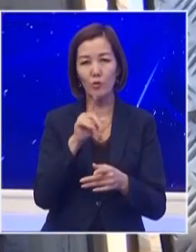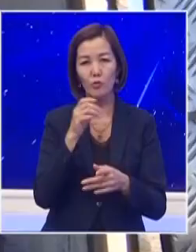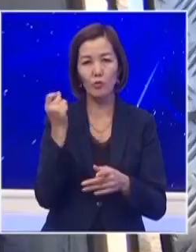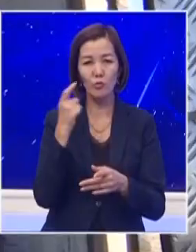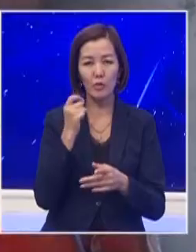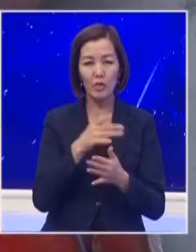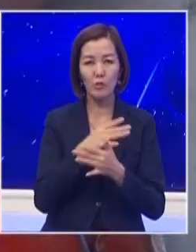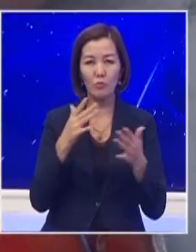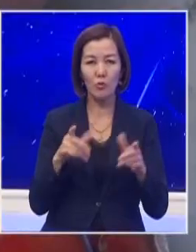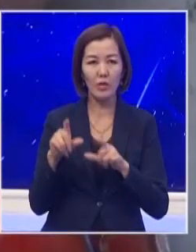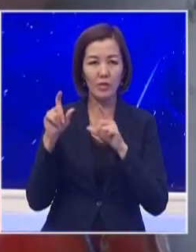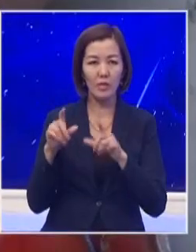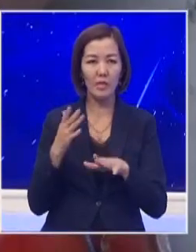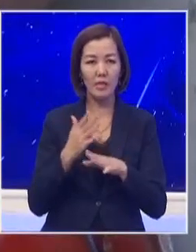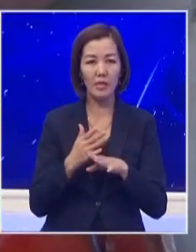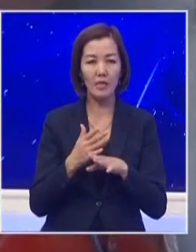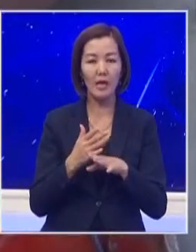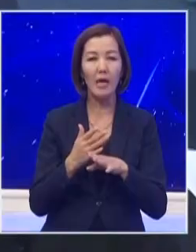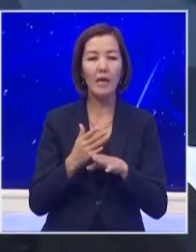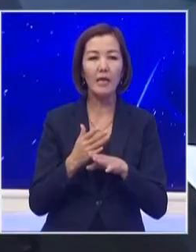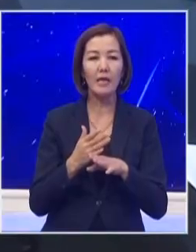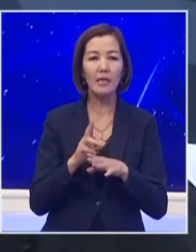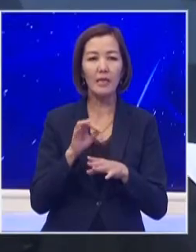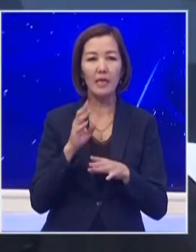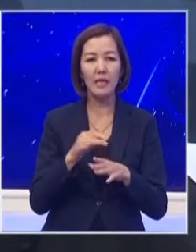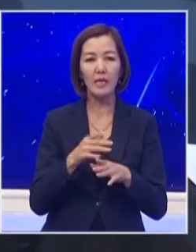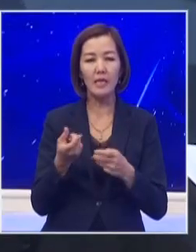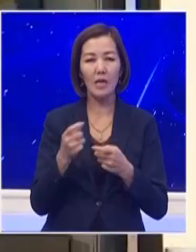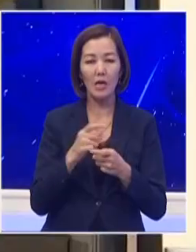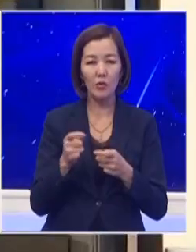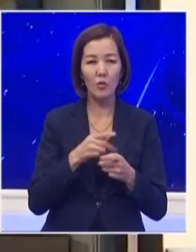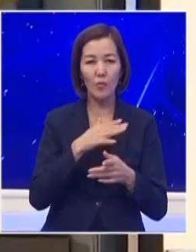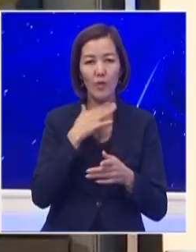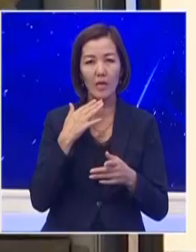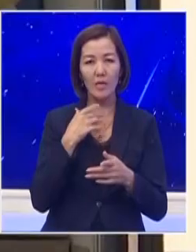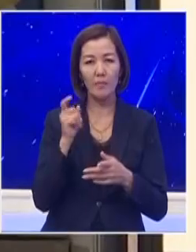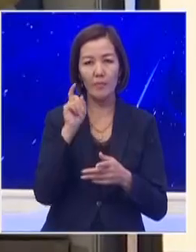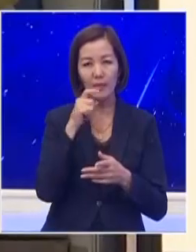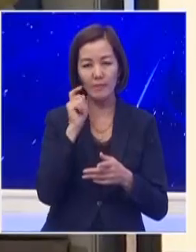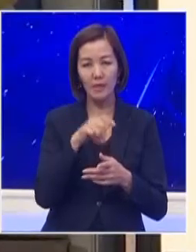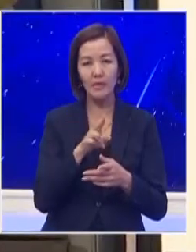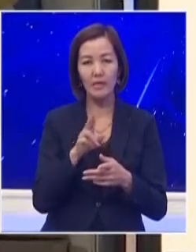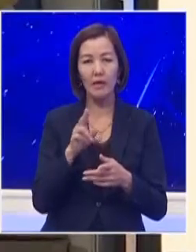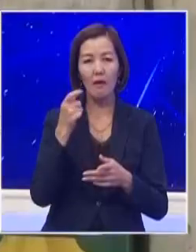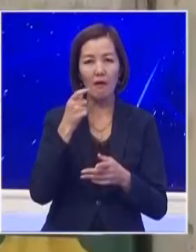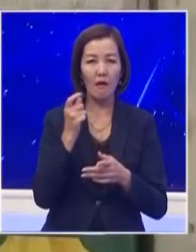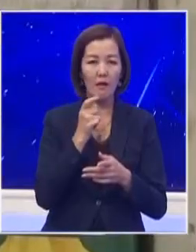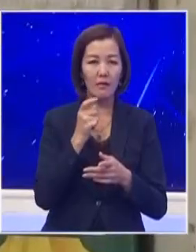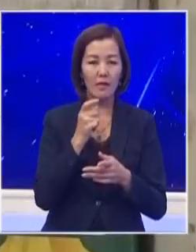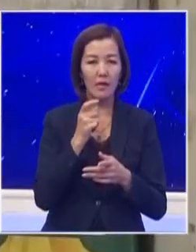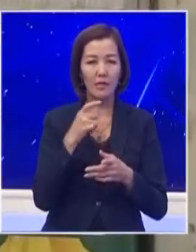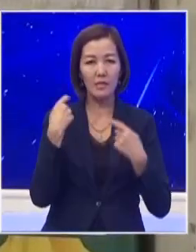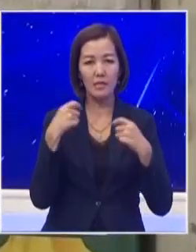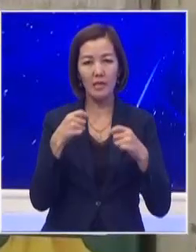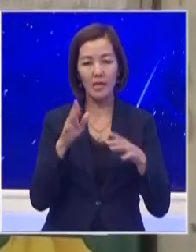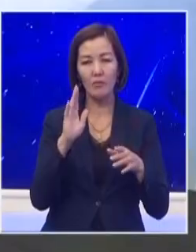жұмыртқасы молынан тиелген. Ал Кеген мен Райымбектің еті мен картобы, шеңгелдінің бас пиязы мен көксудың ақ қанты да керуен қоржында